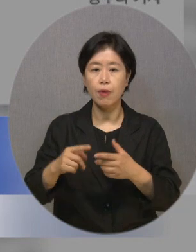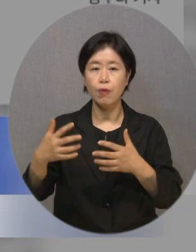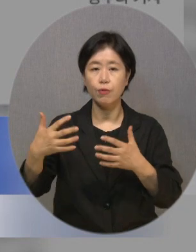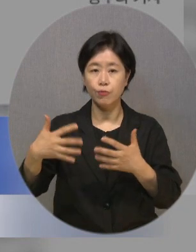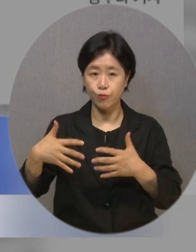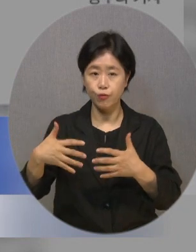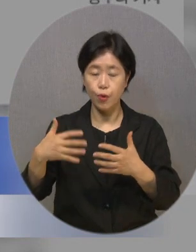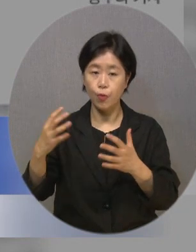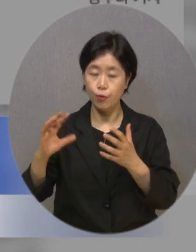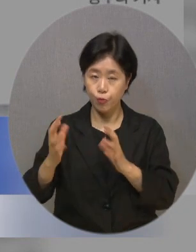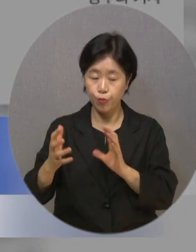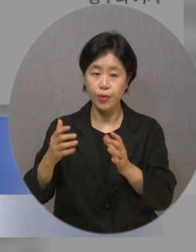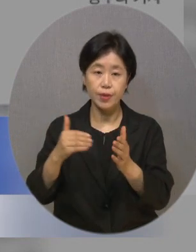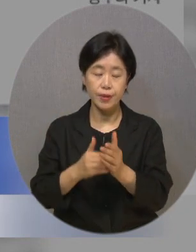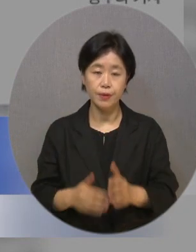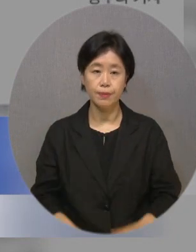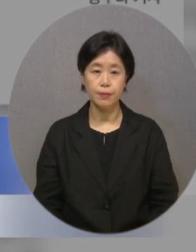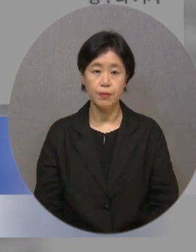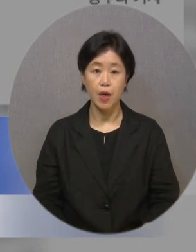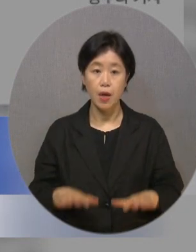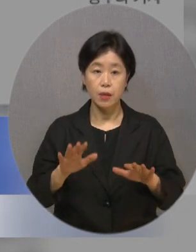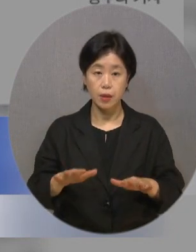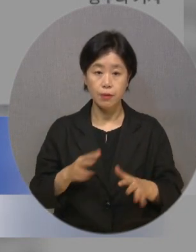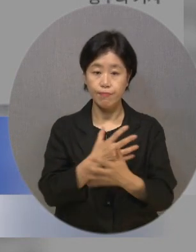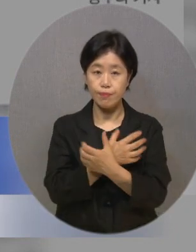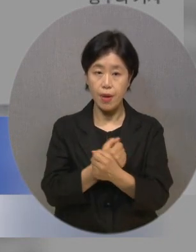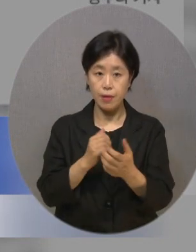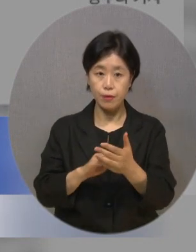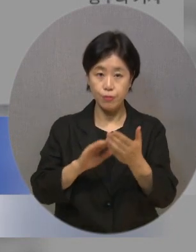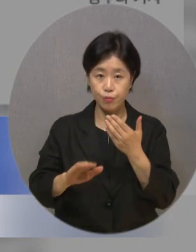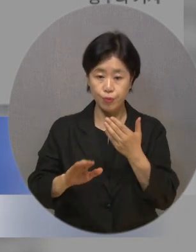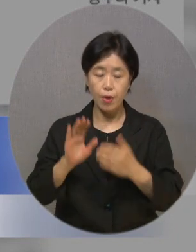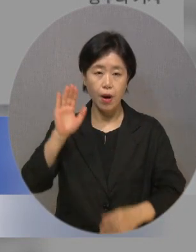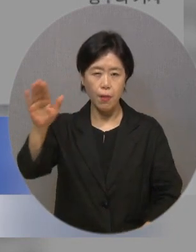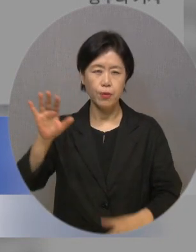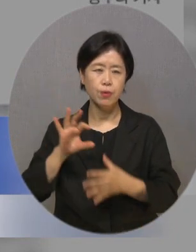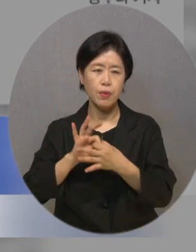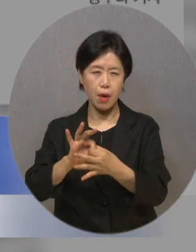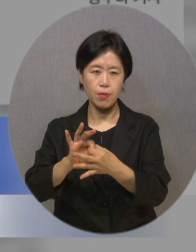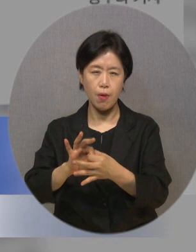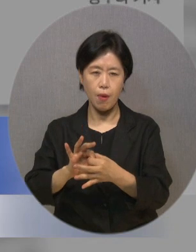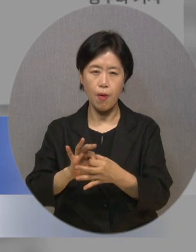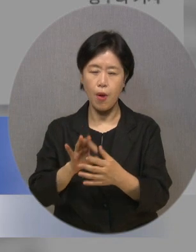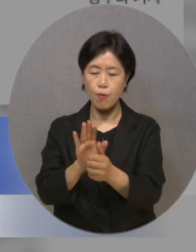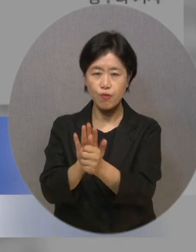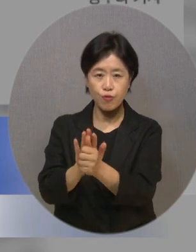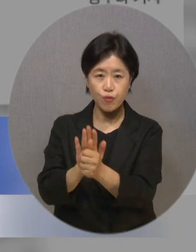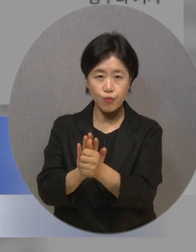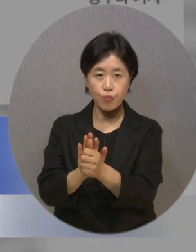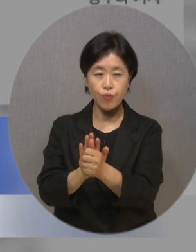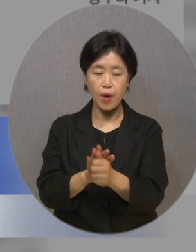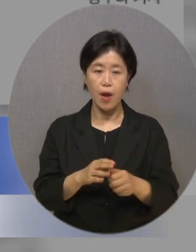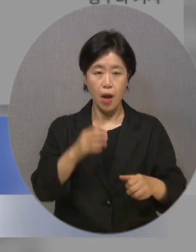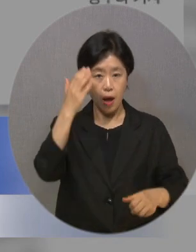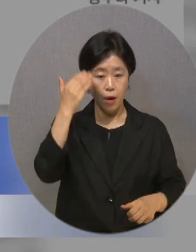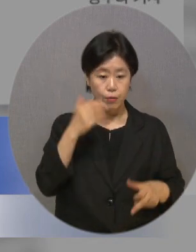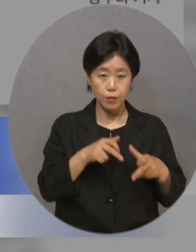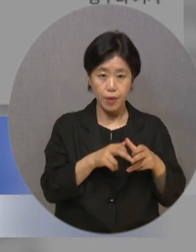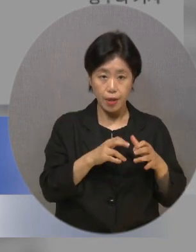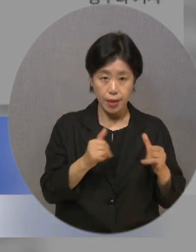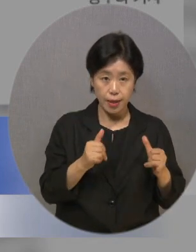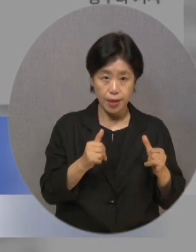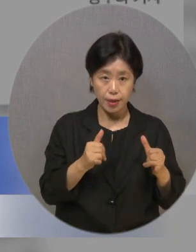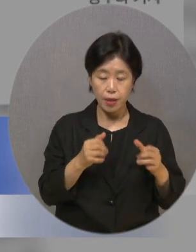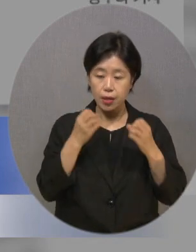근본 성과를 토대로 향후에도 지속적인 사후관리 등을 통해 국내 장애인 기업의 글로벌 신규 시장 진출을